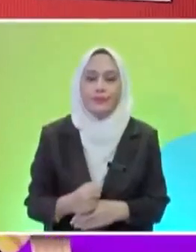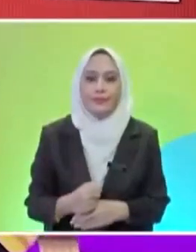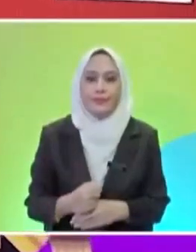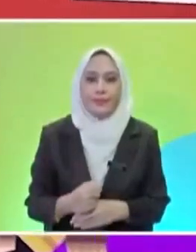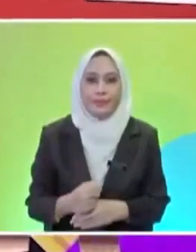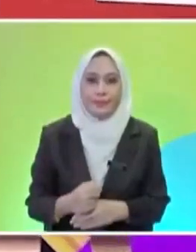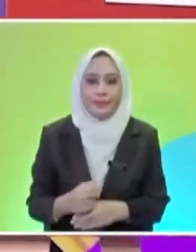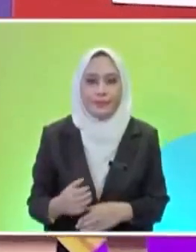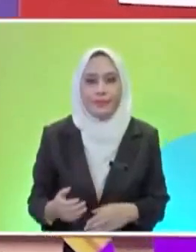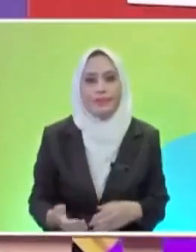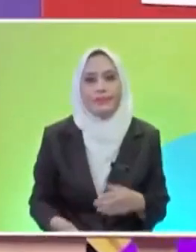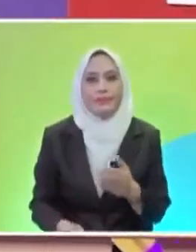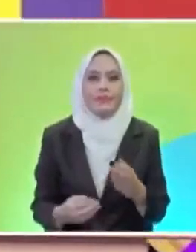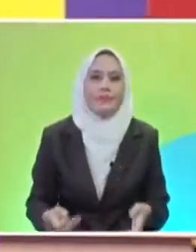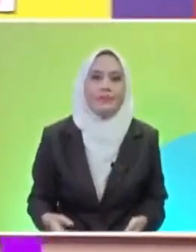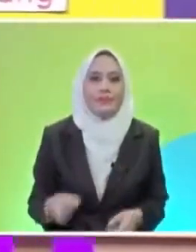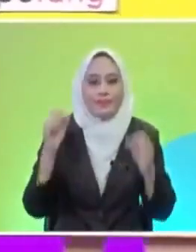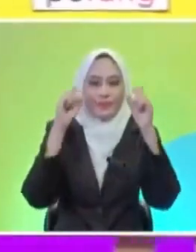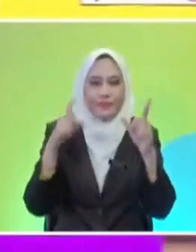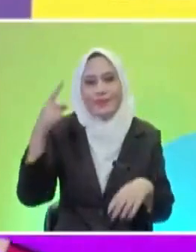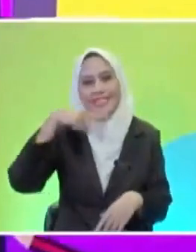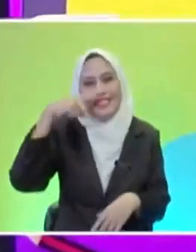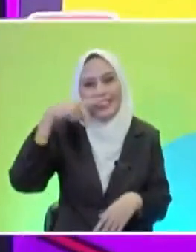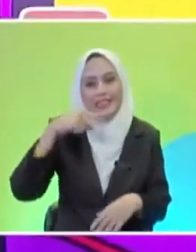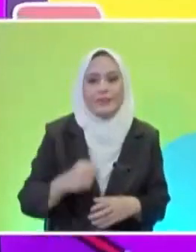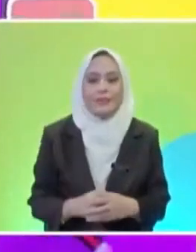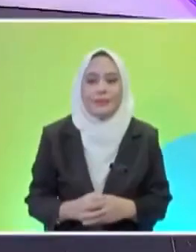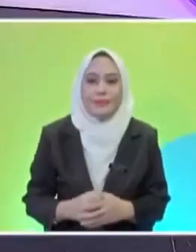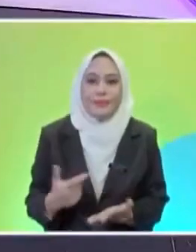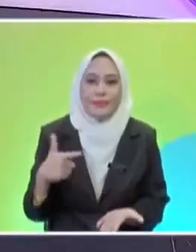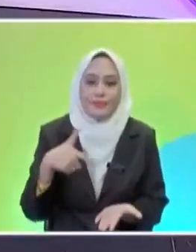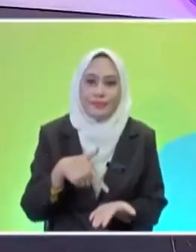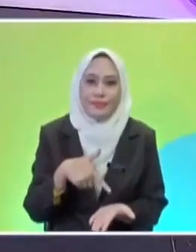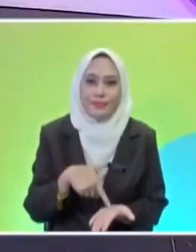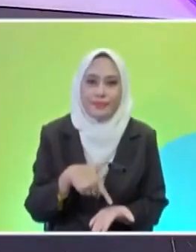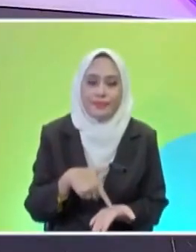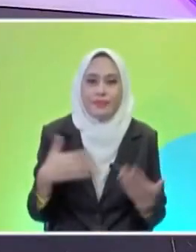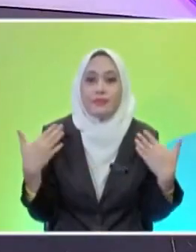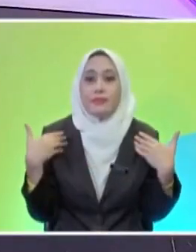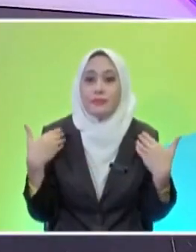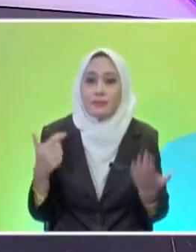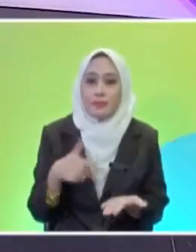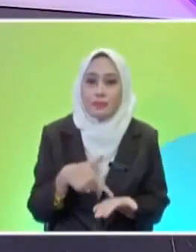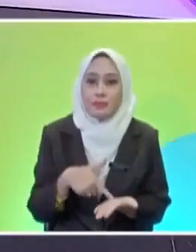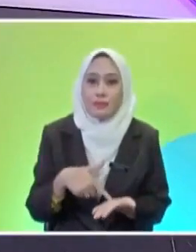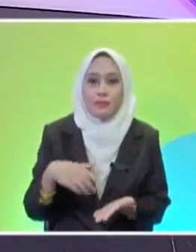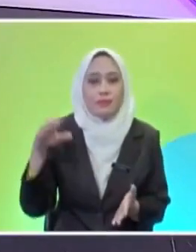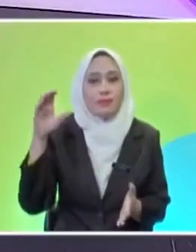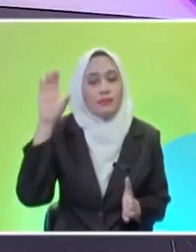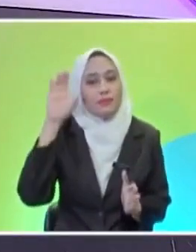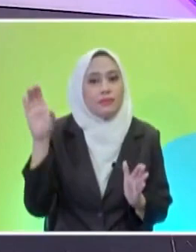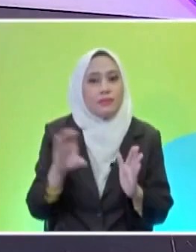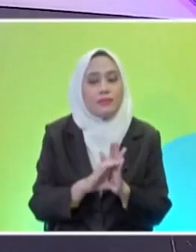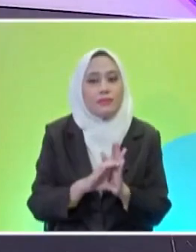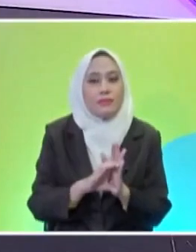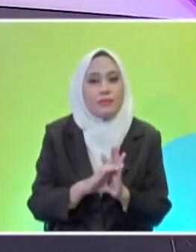pagi, gosok gigi. Ada tak tak lagi gambar bangun pagi? Macam ada, cikgu. Ini pun saya